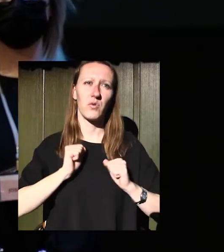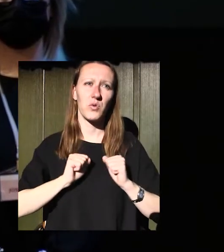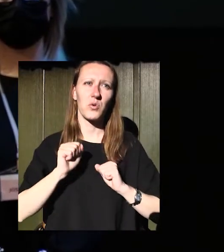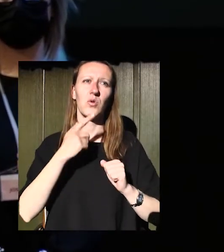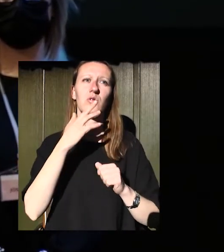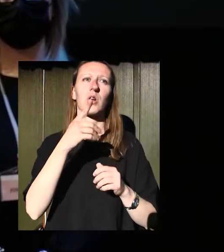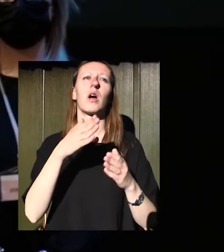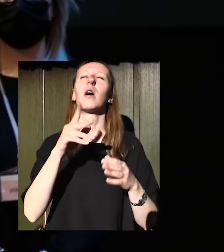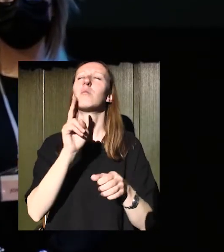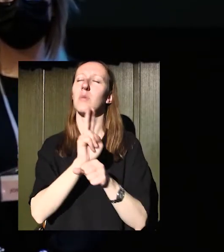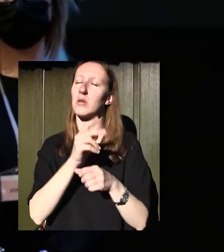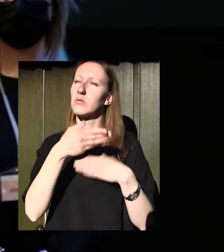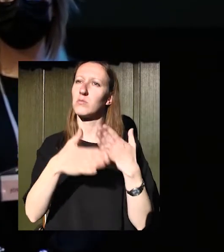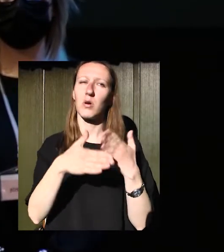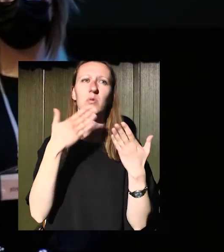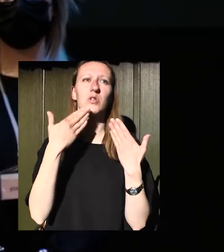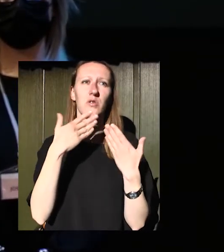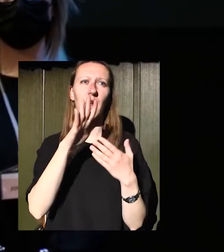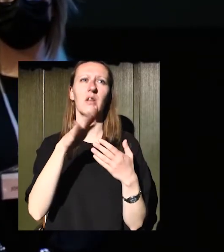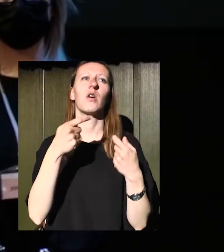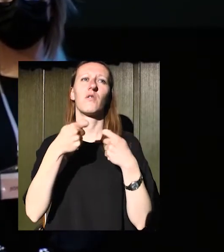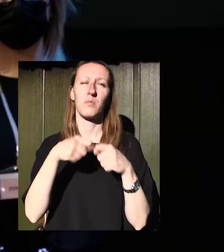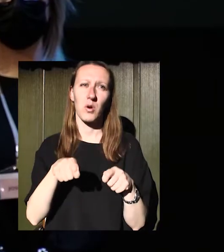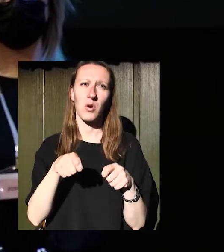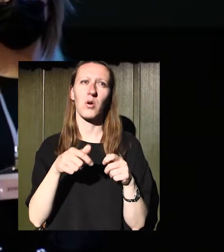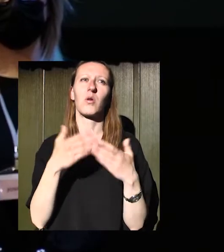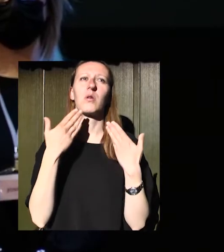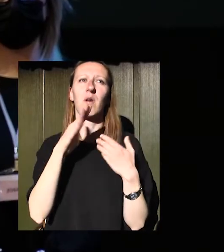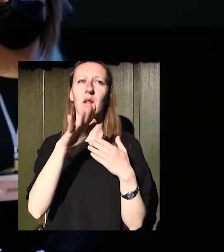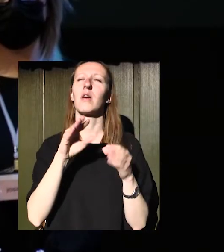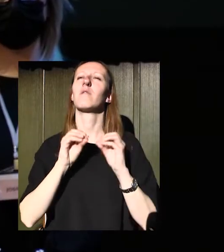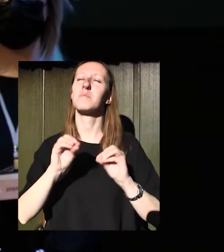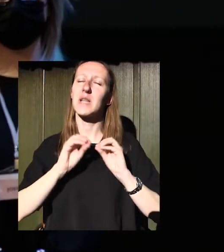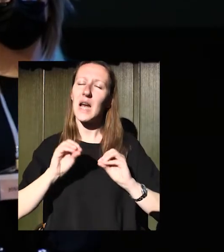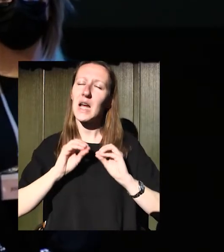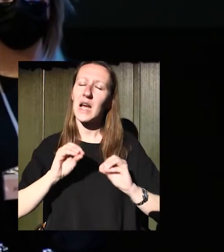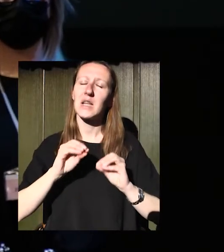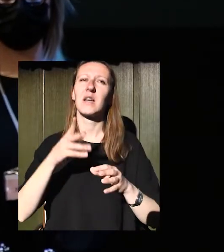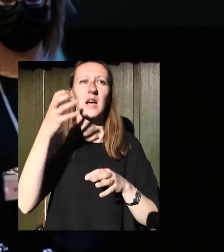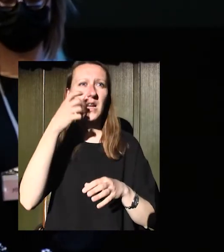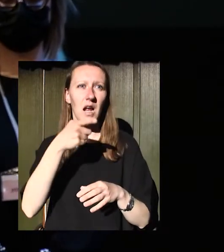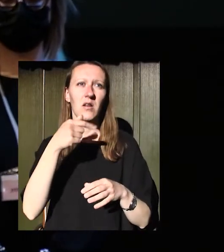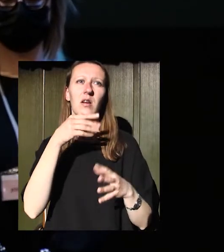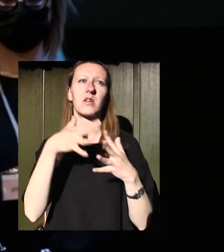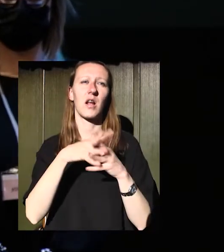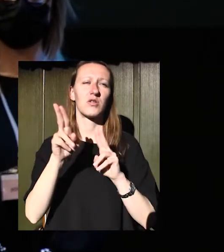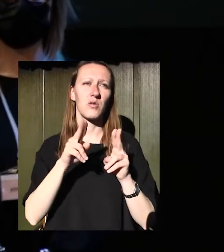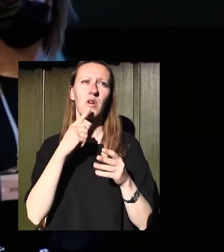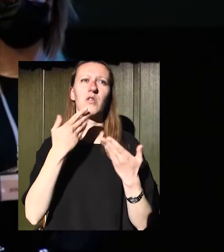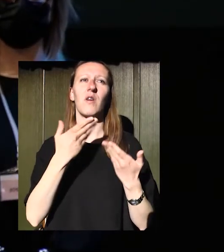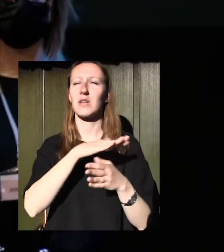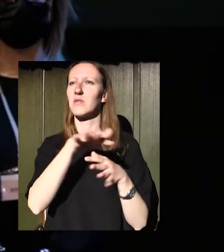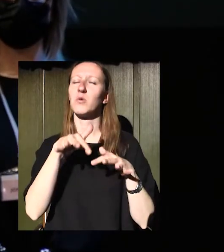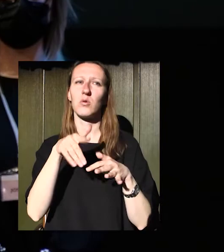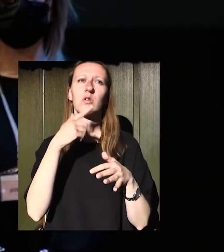trud, što ga bodrite, hvala njegovom klubu, hvala njegovim trenerima, gradonačelniku, gradskom